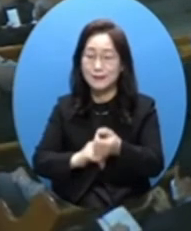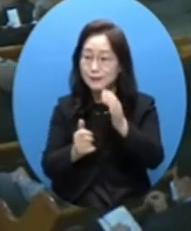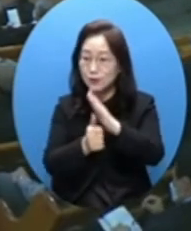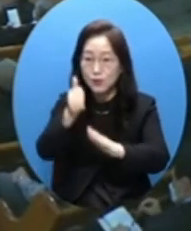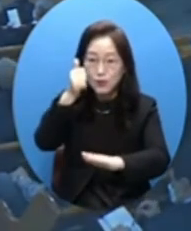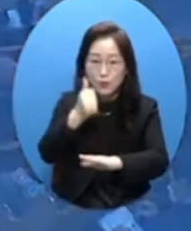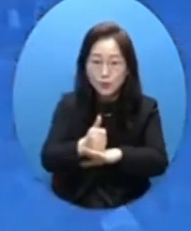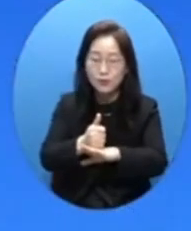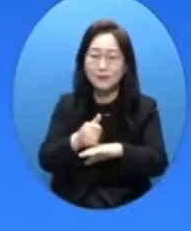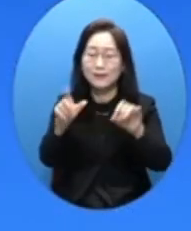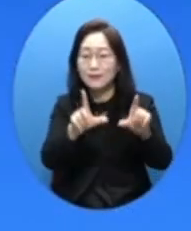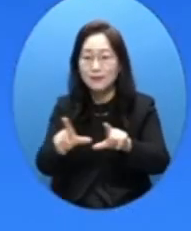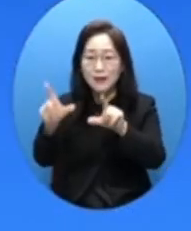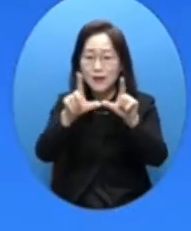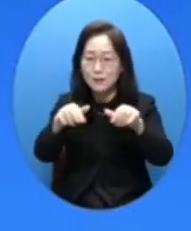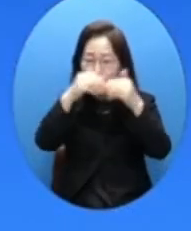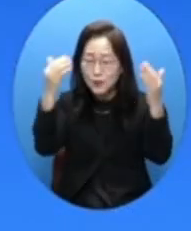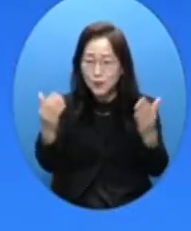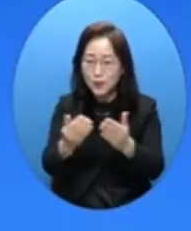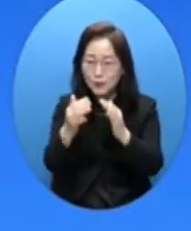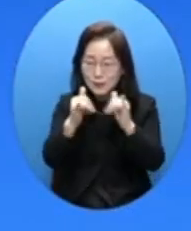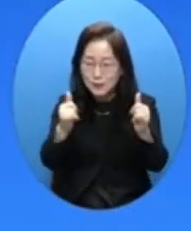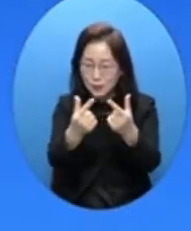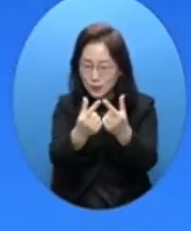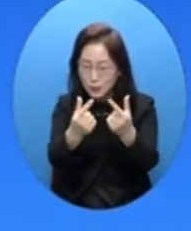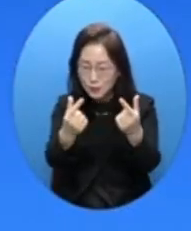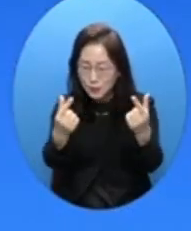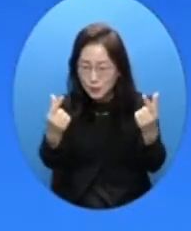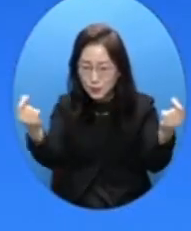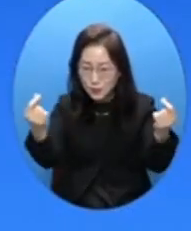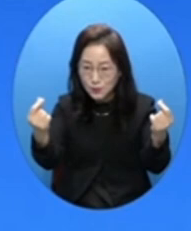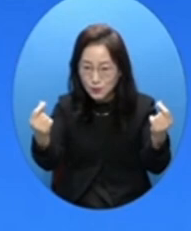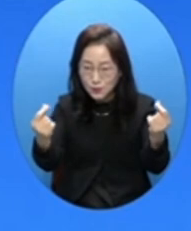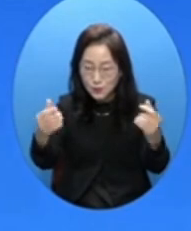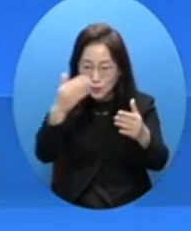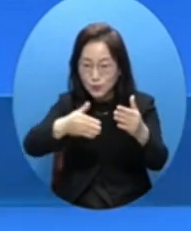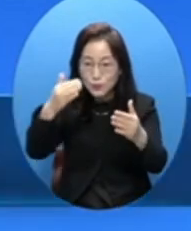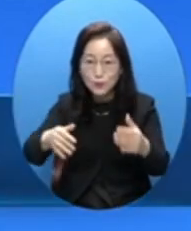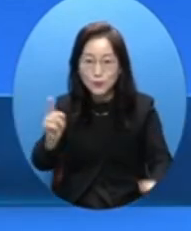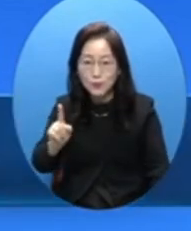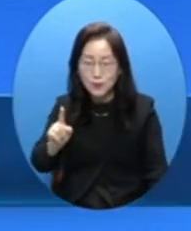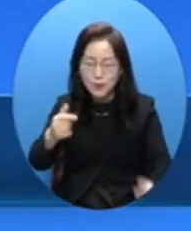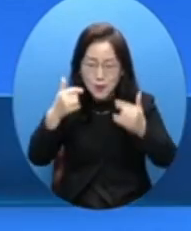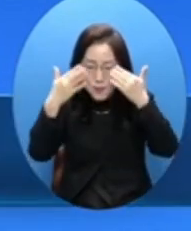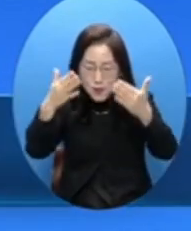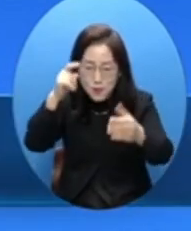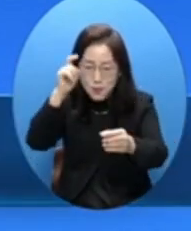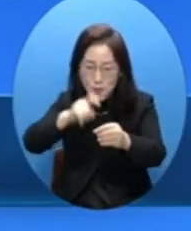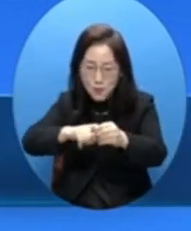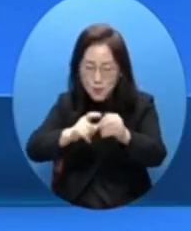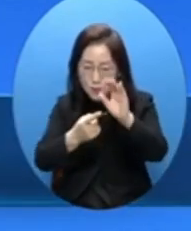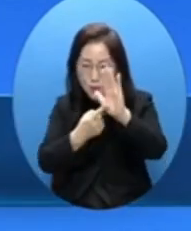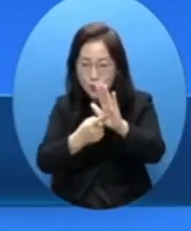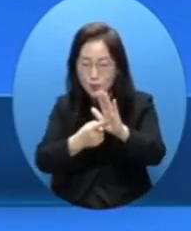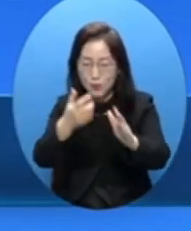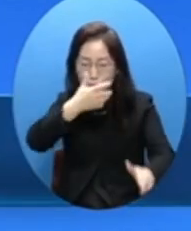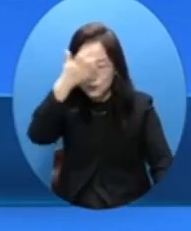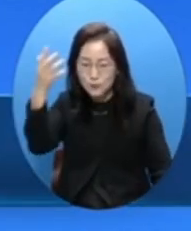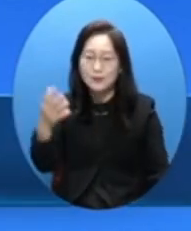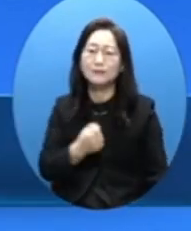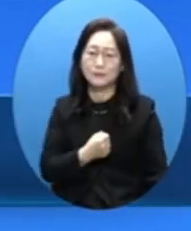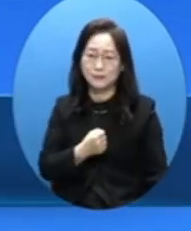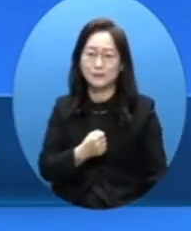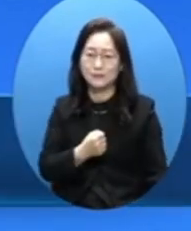성공적인 삶을 살아가는 모든 사람들의 공통점은 명한 목표의식 꿈이 있었다고 하는 것입니다